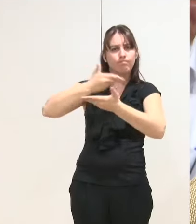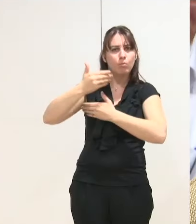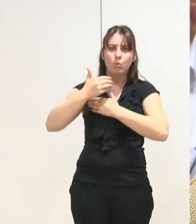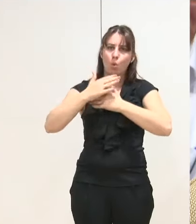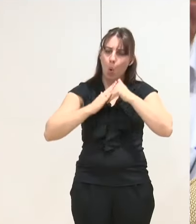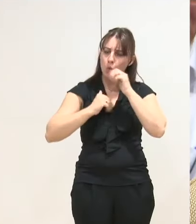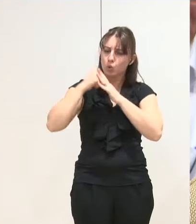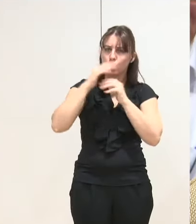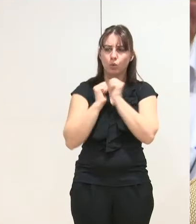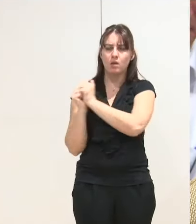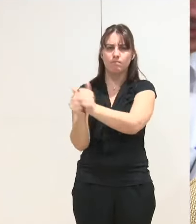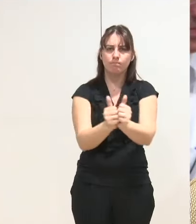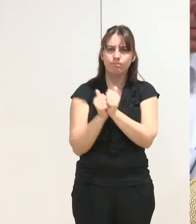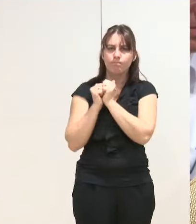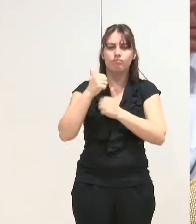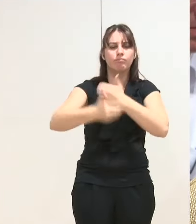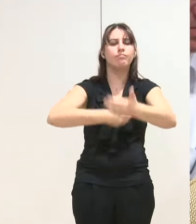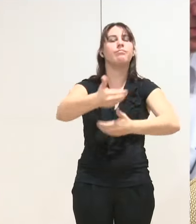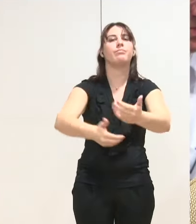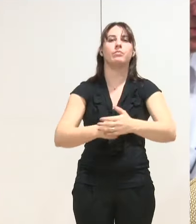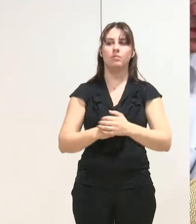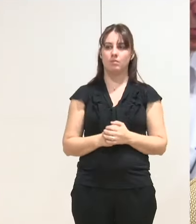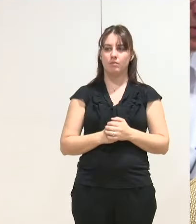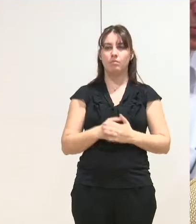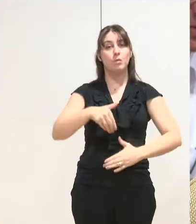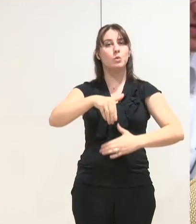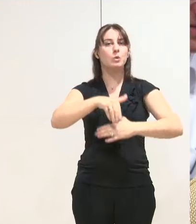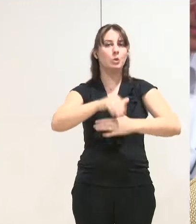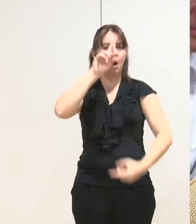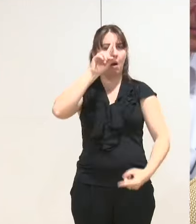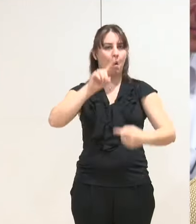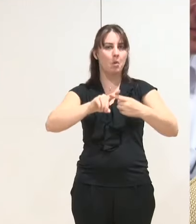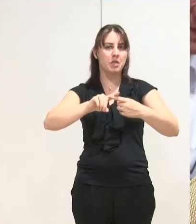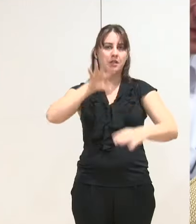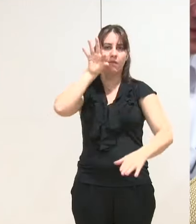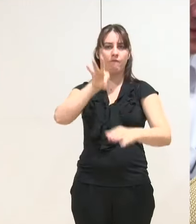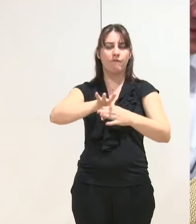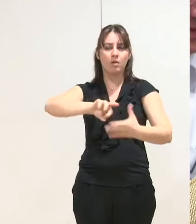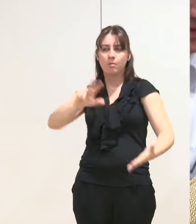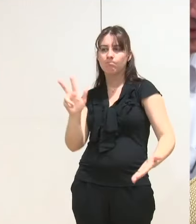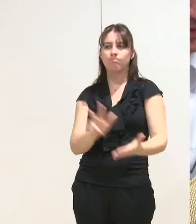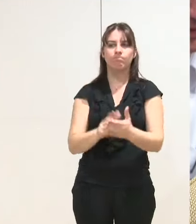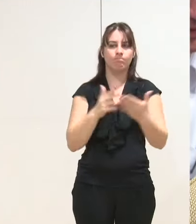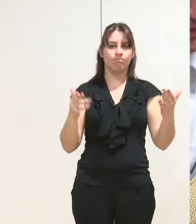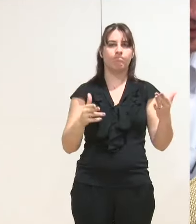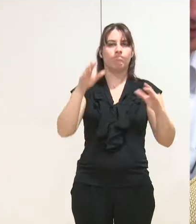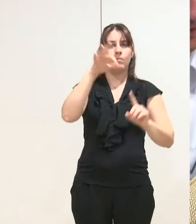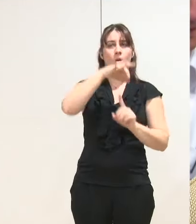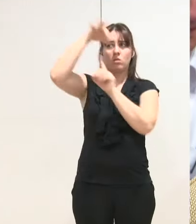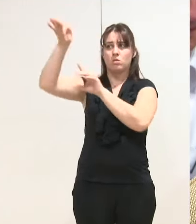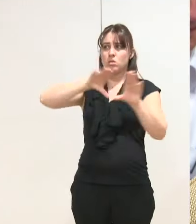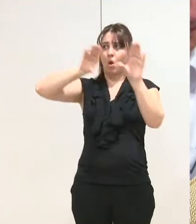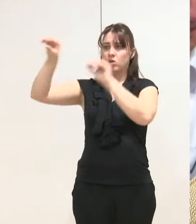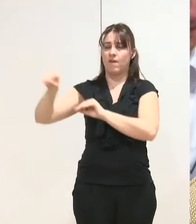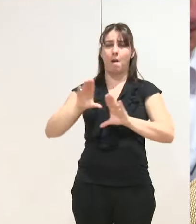constructive il s'agit ce soir d'acter le transfert de 68 postes et je